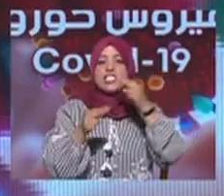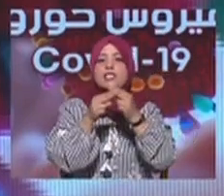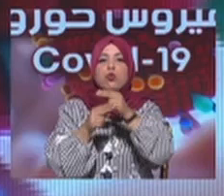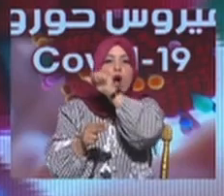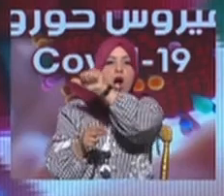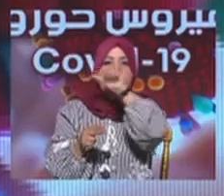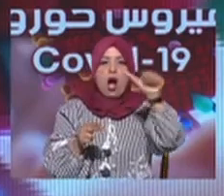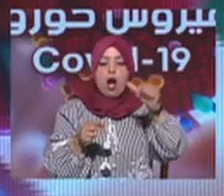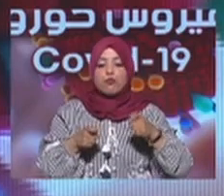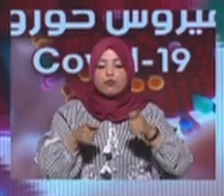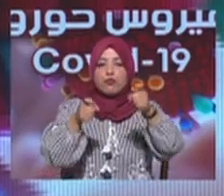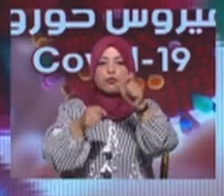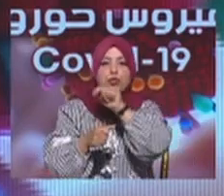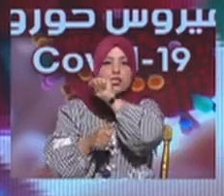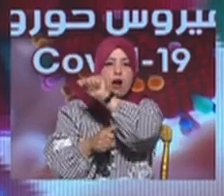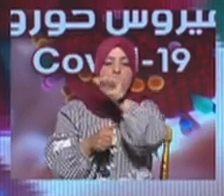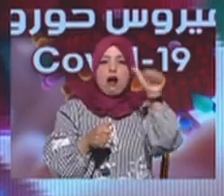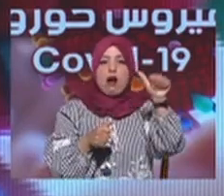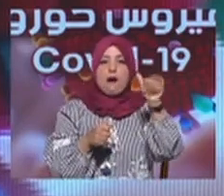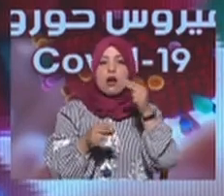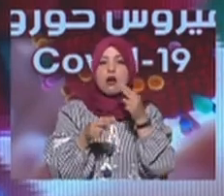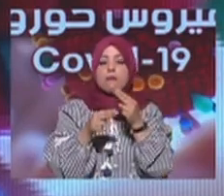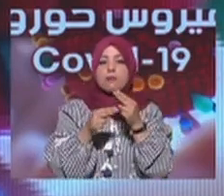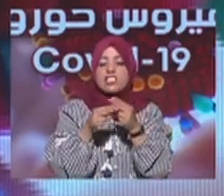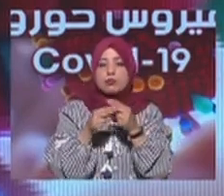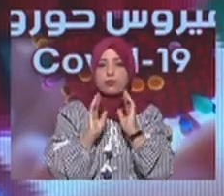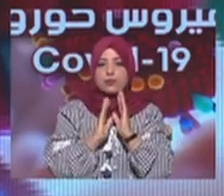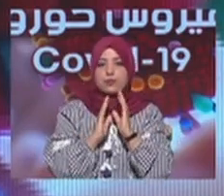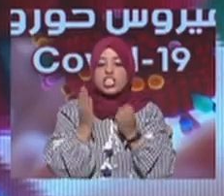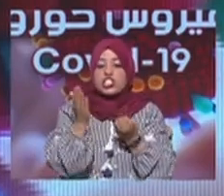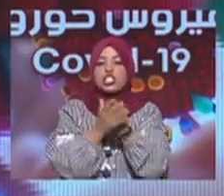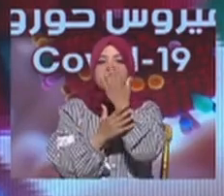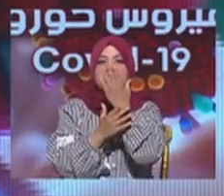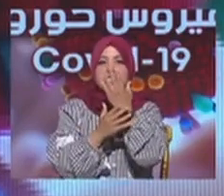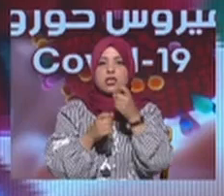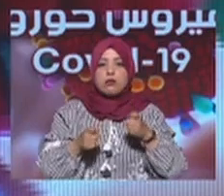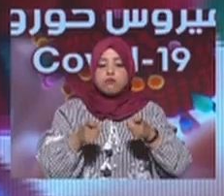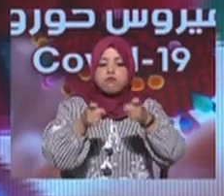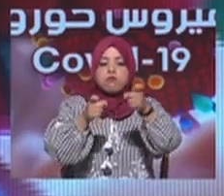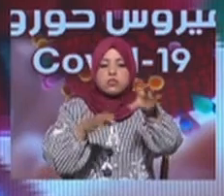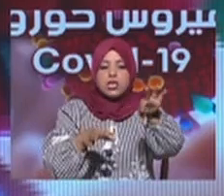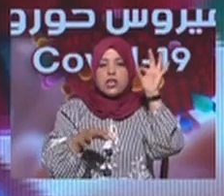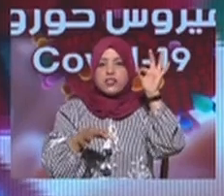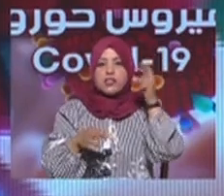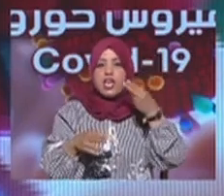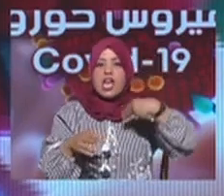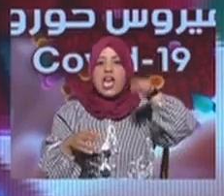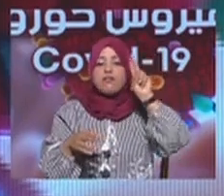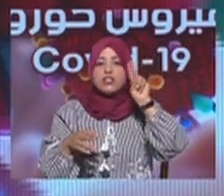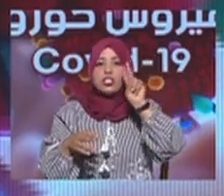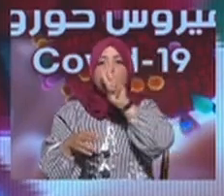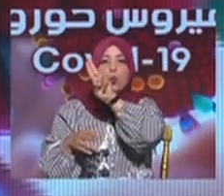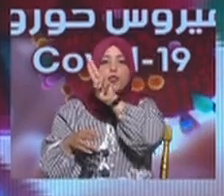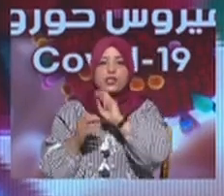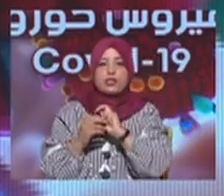في الفيروس نتاع سارس ما بين سارس 1 وسارس 2 القوه اللي هو الي تري اللي جاء 2002 اللي جاء في